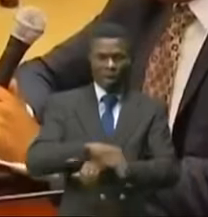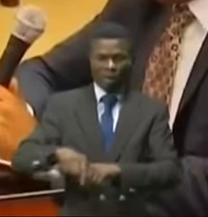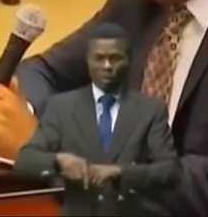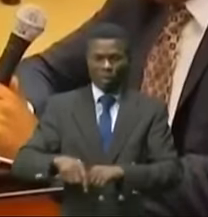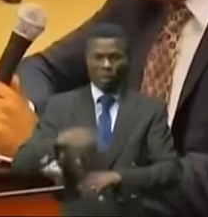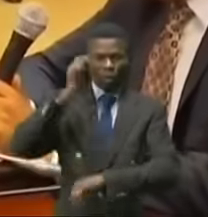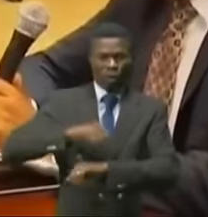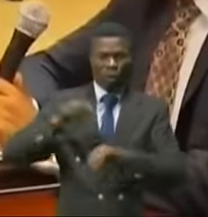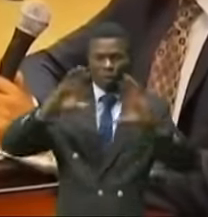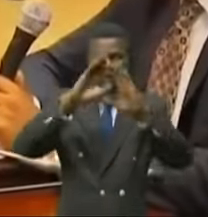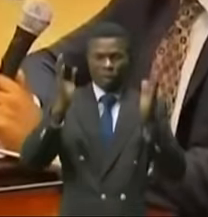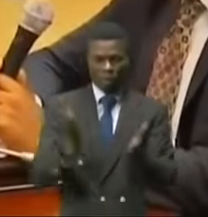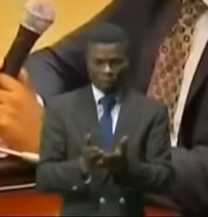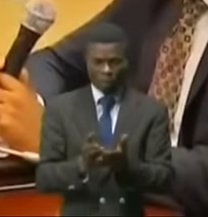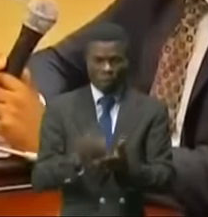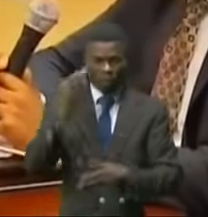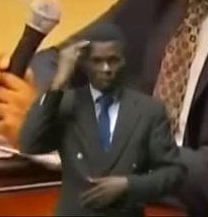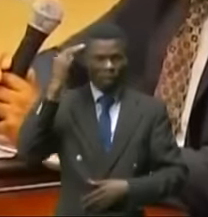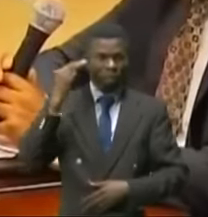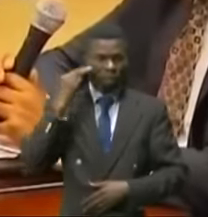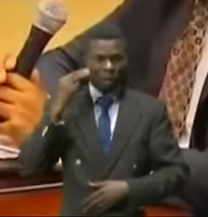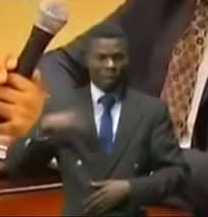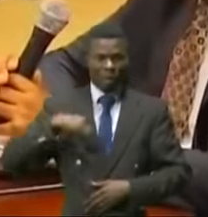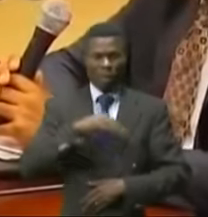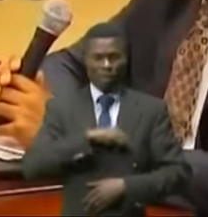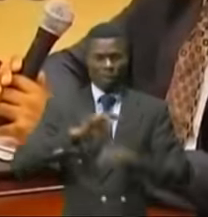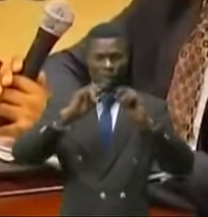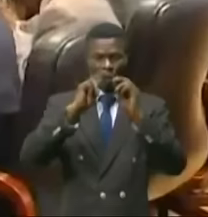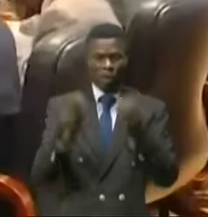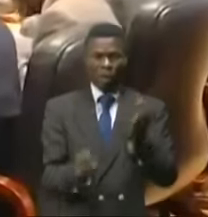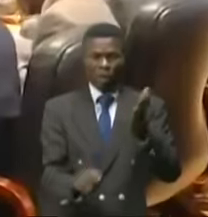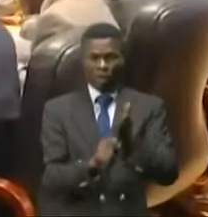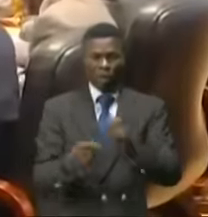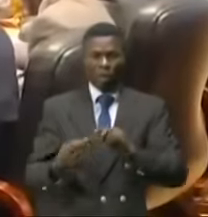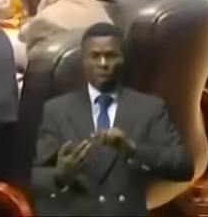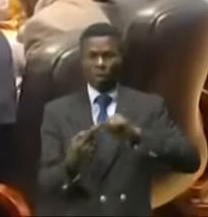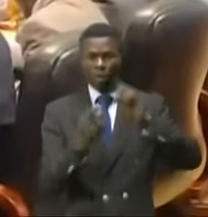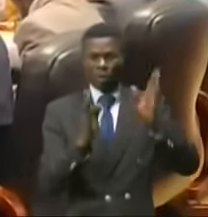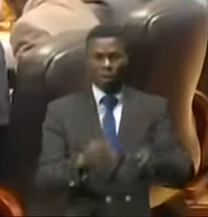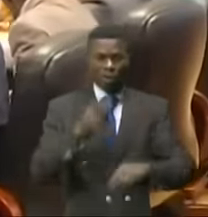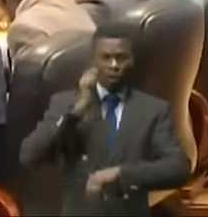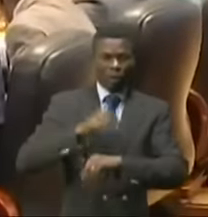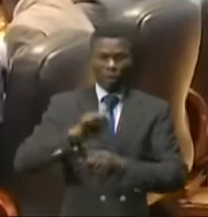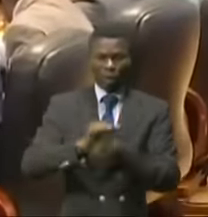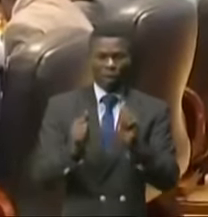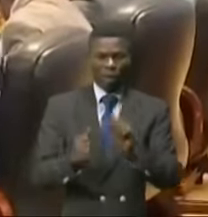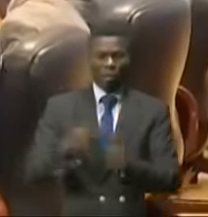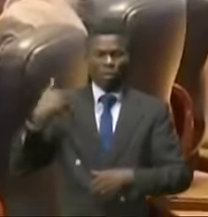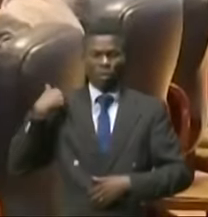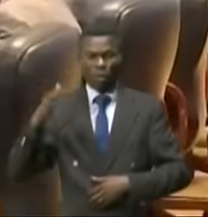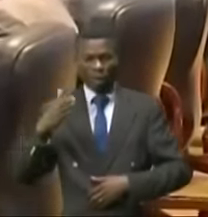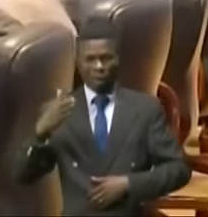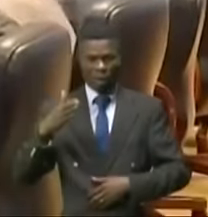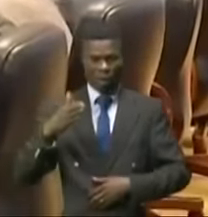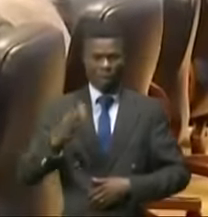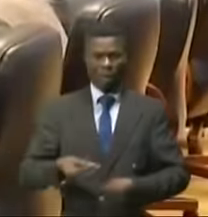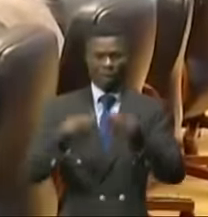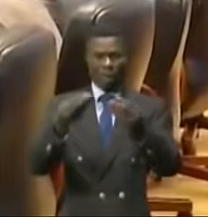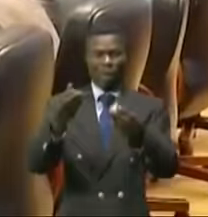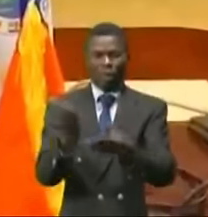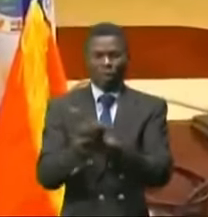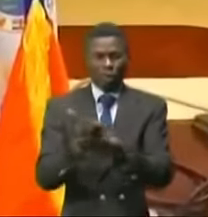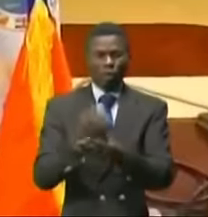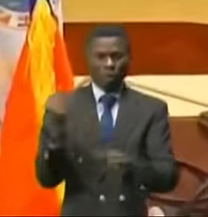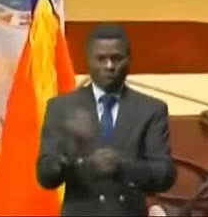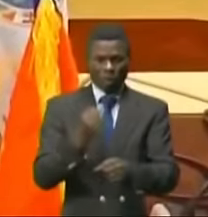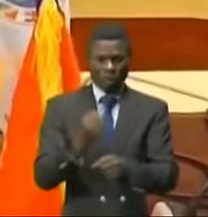de la CEAC. Le ministre et membre du comité technique spécialisé Justice et Affaires juridiques ont apprêté les documents de